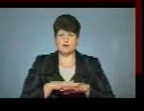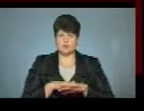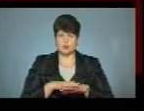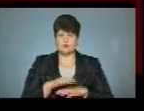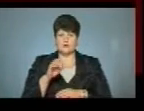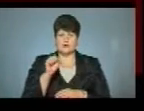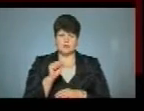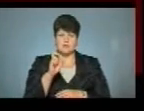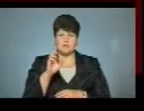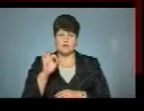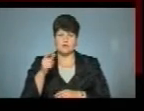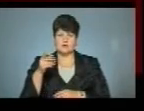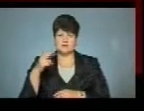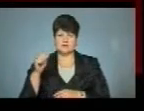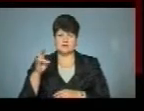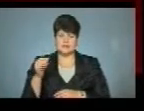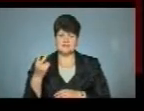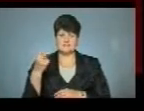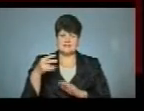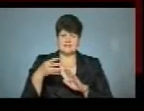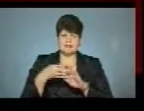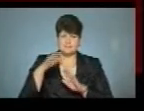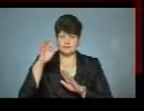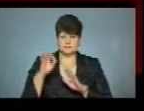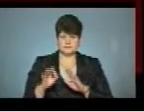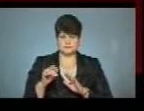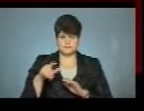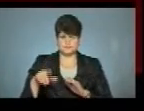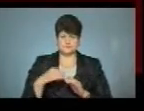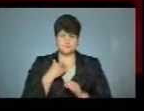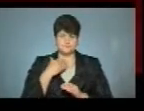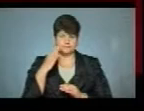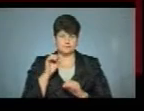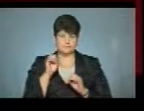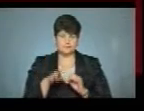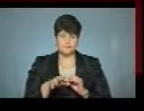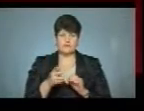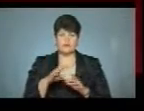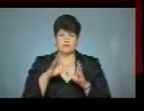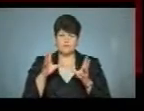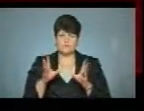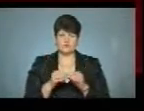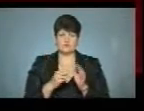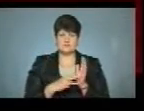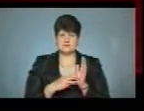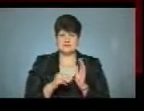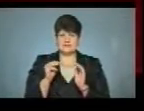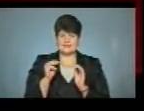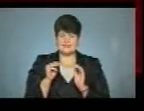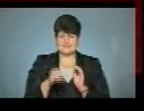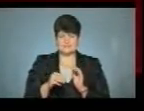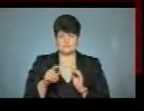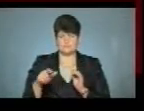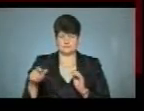Андрій Богданець. За нього проголосували понад 29% виборців. Всього на цьому окрузі проголосували 80 204